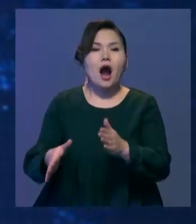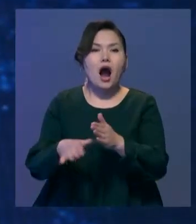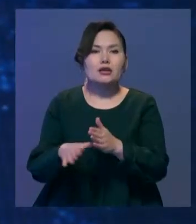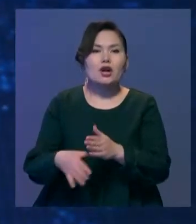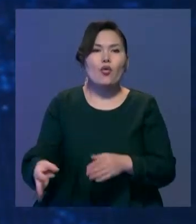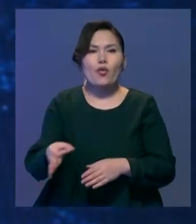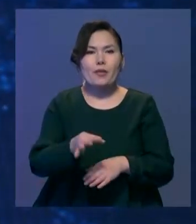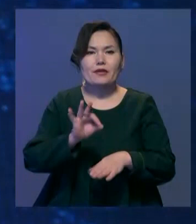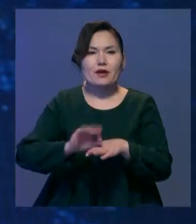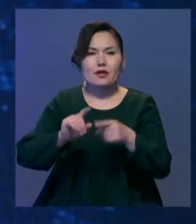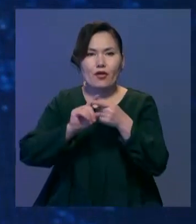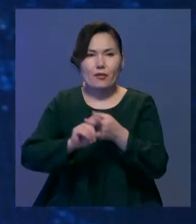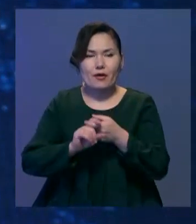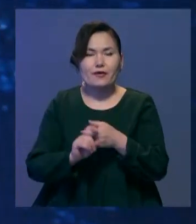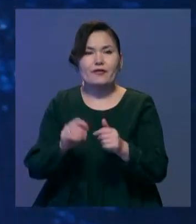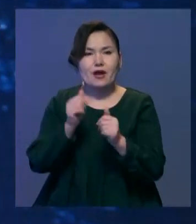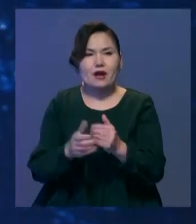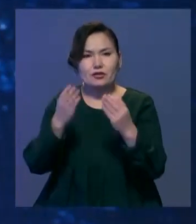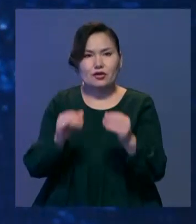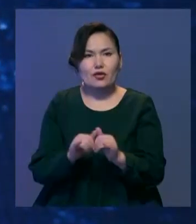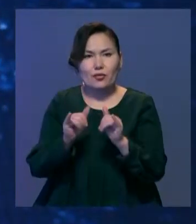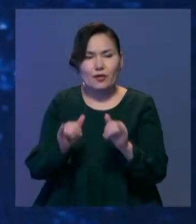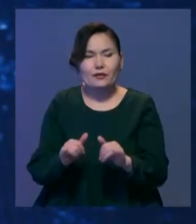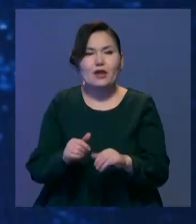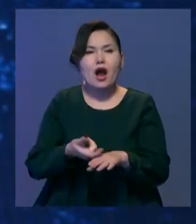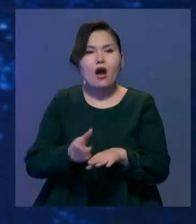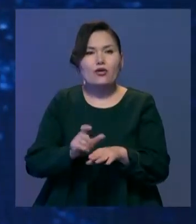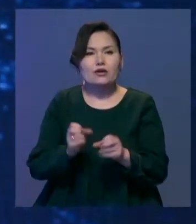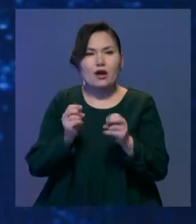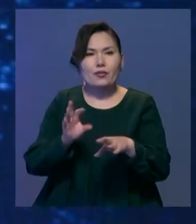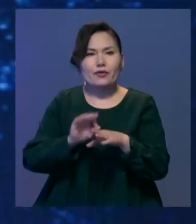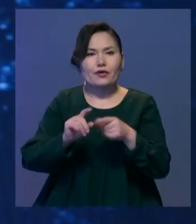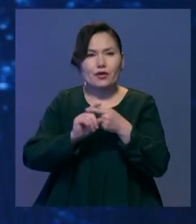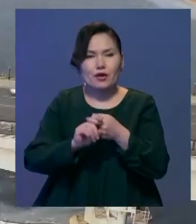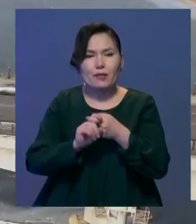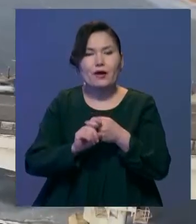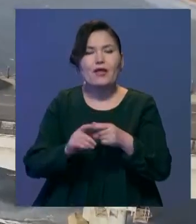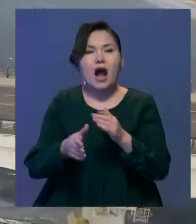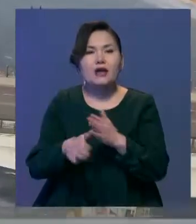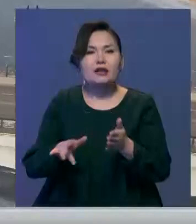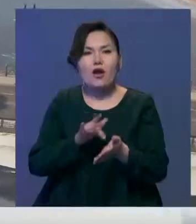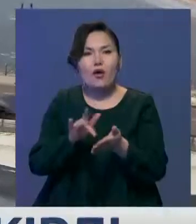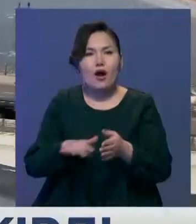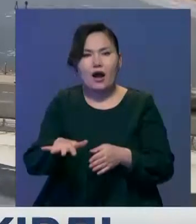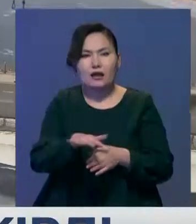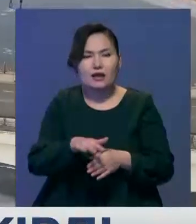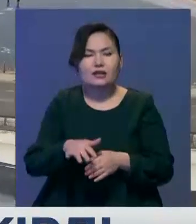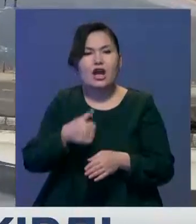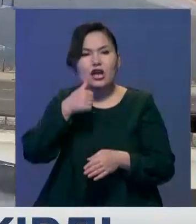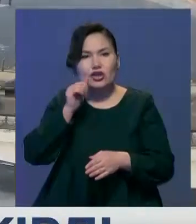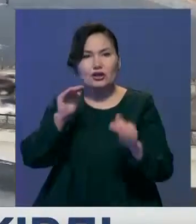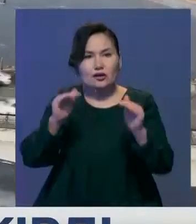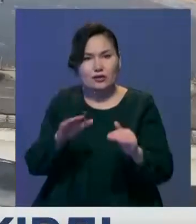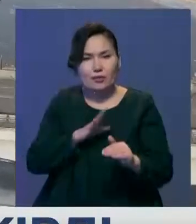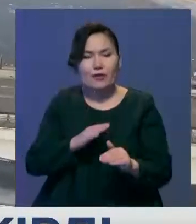Атырау облысындағы эпидемиологиялық жағдай құбылып тұр. Қауіпті вирустың қыспағындағы өңір сары аймаққа шыққаны кеше ғана еді.